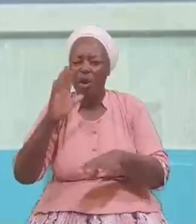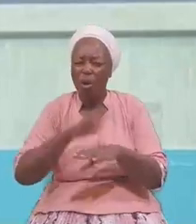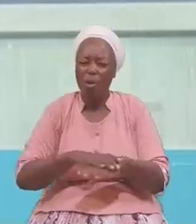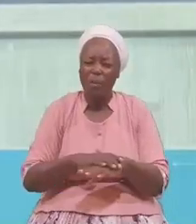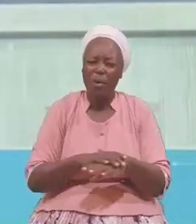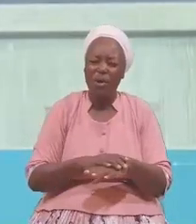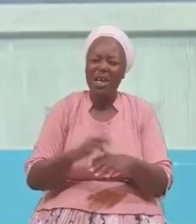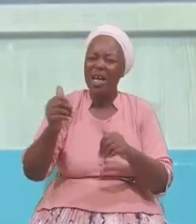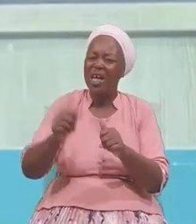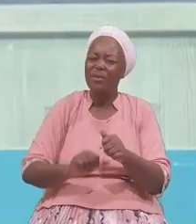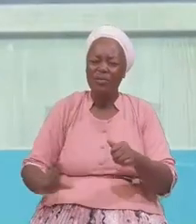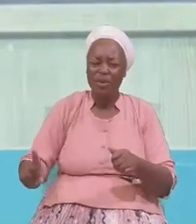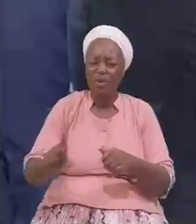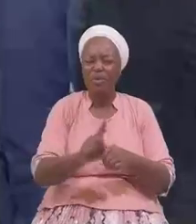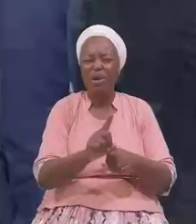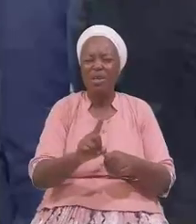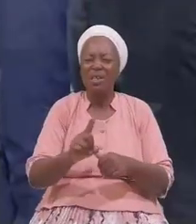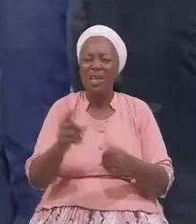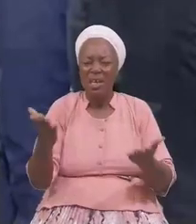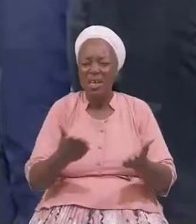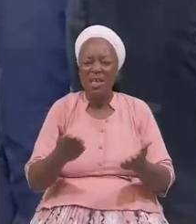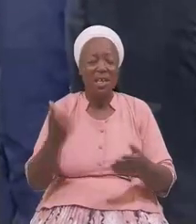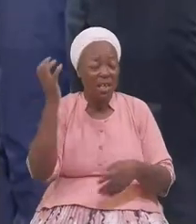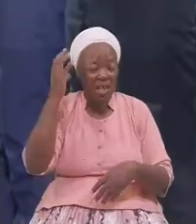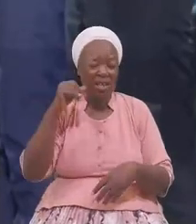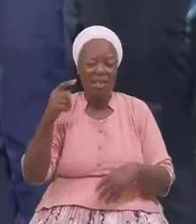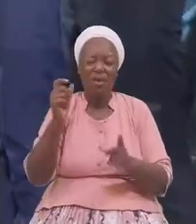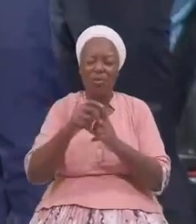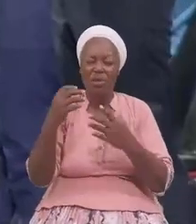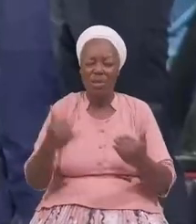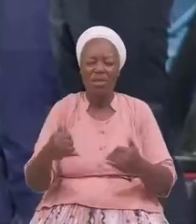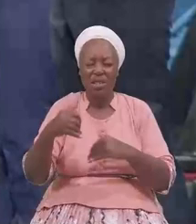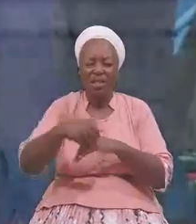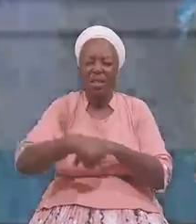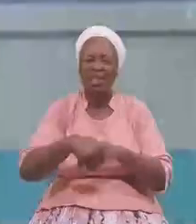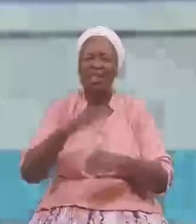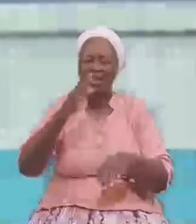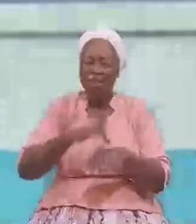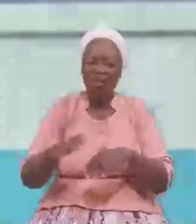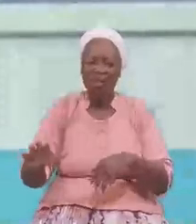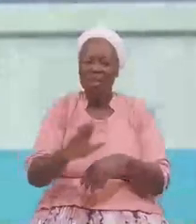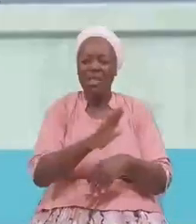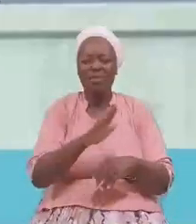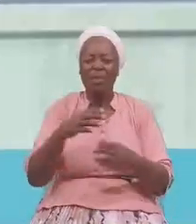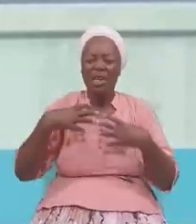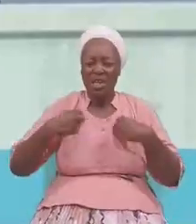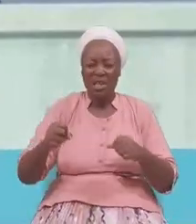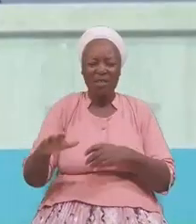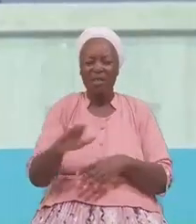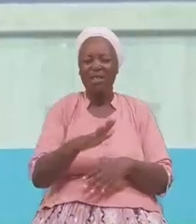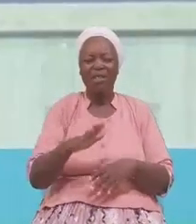chacun écoutant la parole ce soir. Touche-les, guéris-les au nom